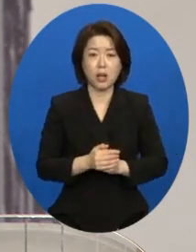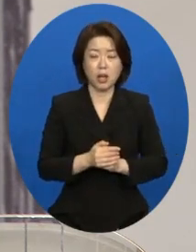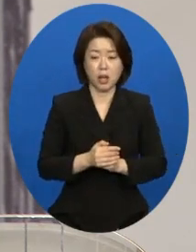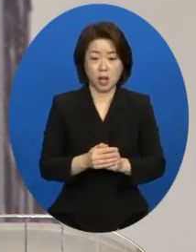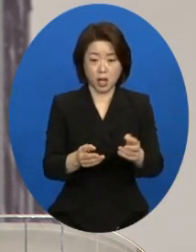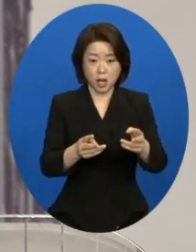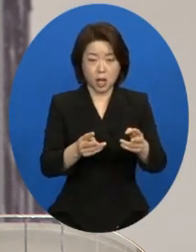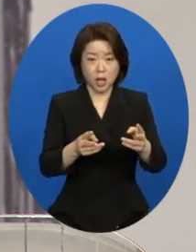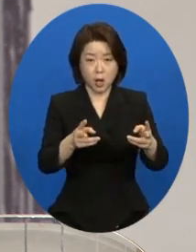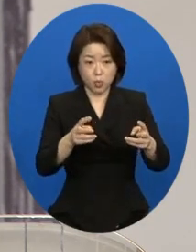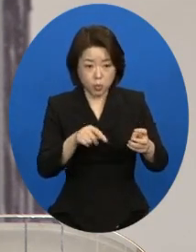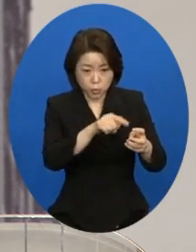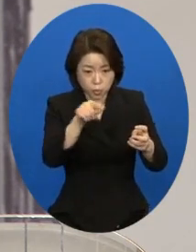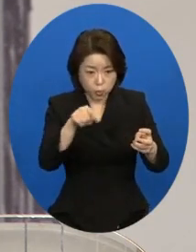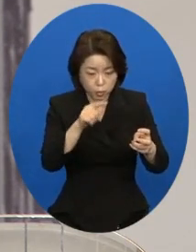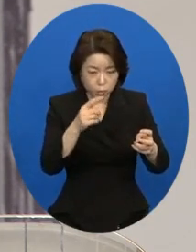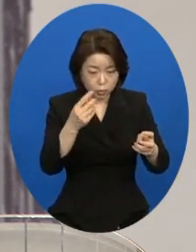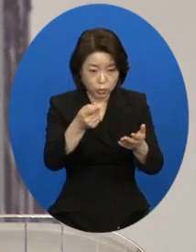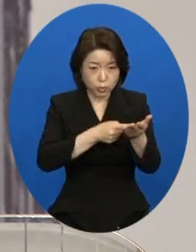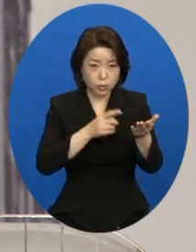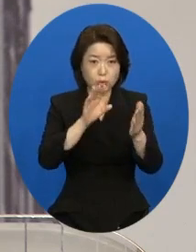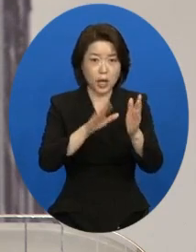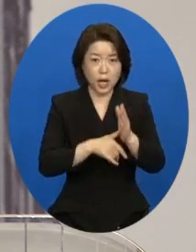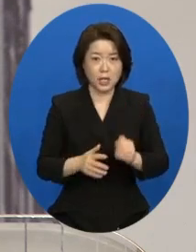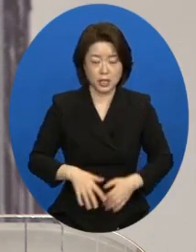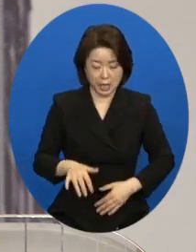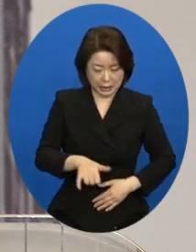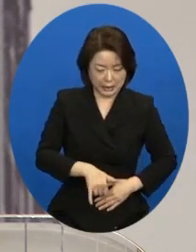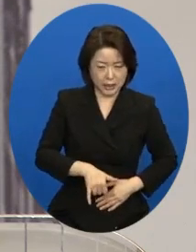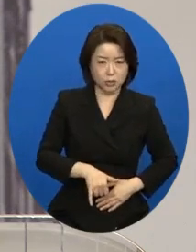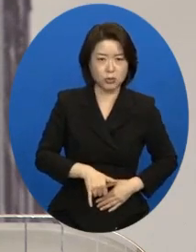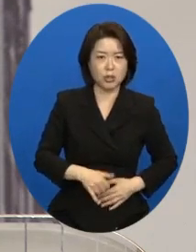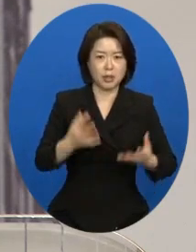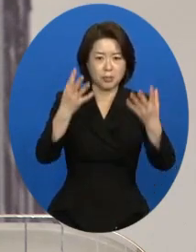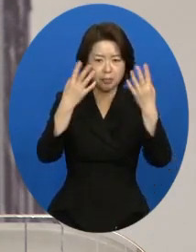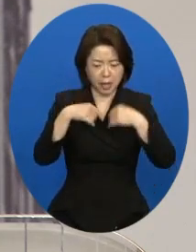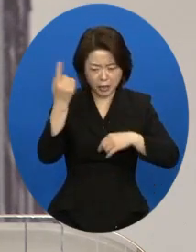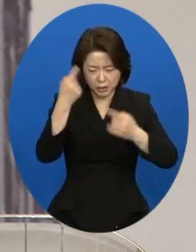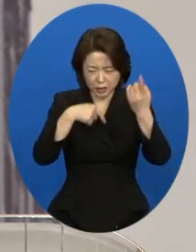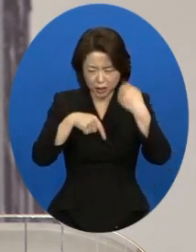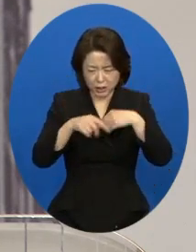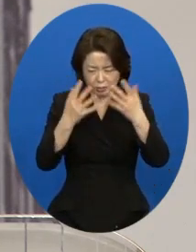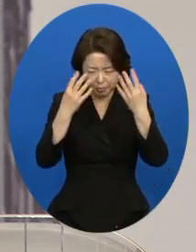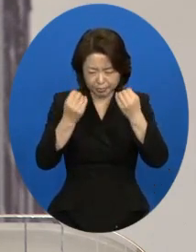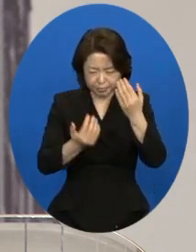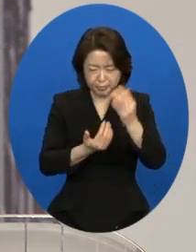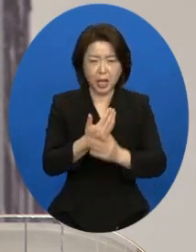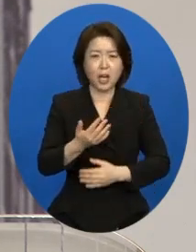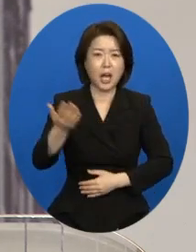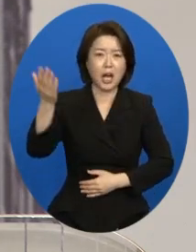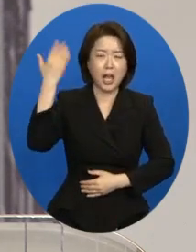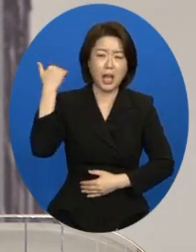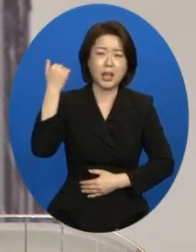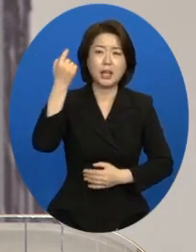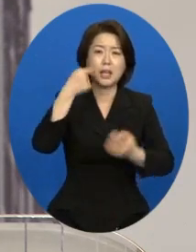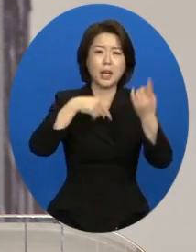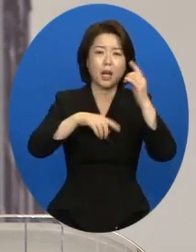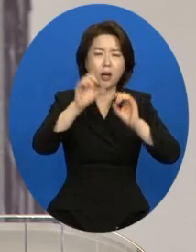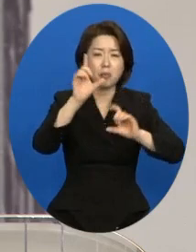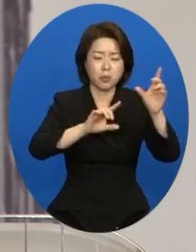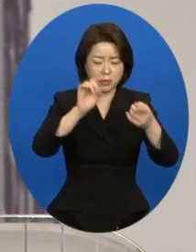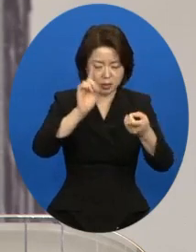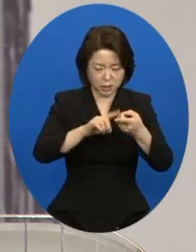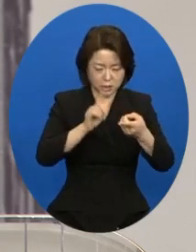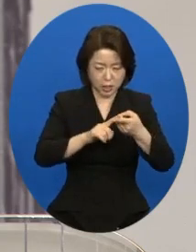하는데 딱 보니까요, 자궁이 너무 많은 상처가 있는 거예요. 그 과거의 흔적이